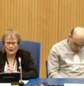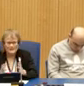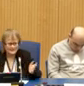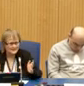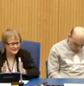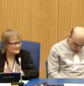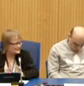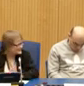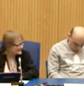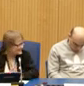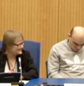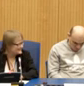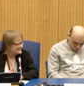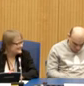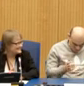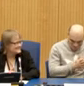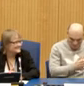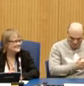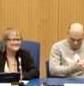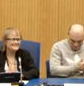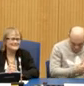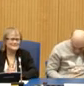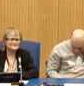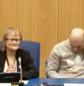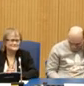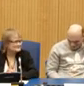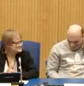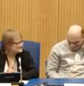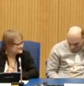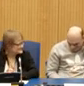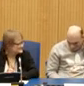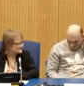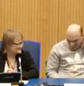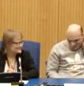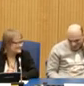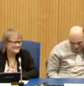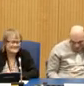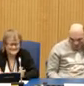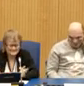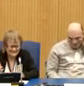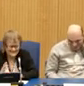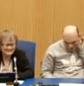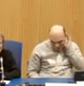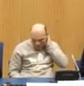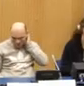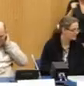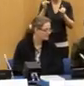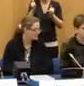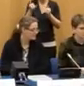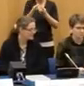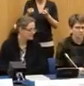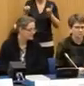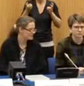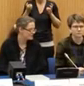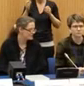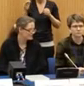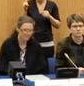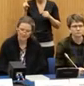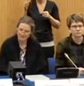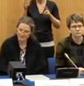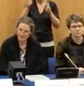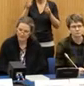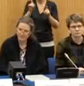ich hoffe, dass sie es freiwillig machen. Na, sie haben sich immerhin mal für ein Studium entschlossen, also der Schritt war zumindest mal freiwillig. Genau, also